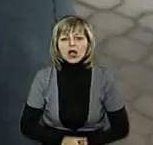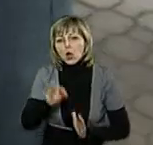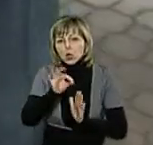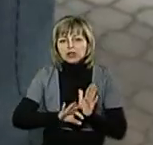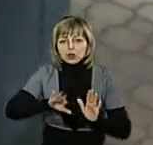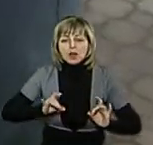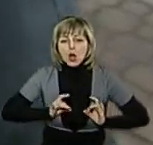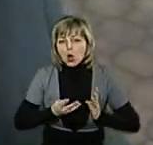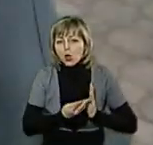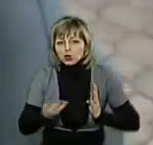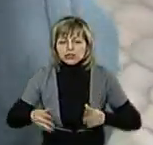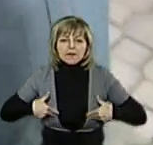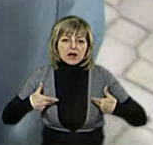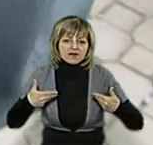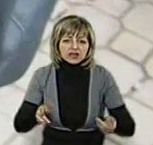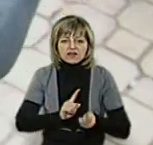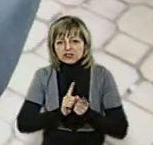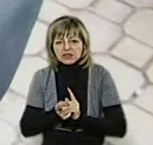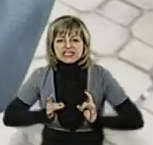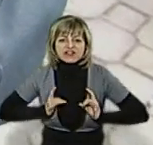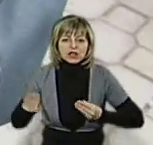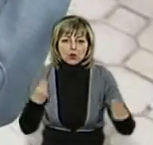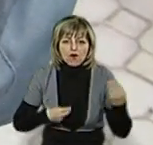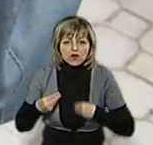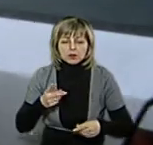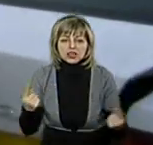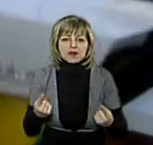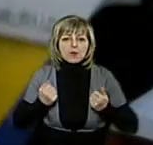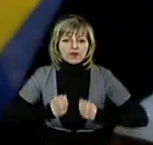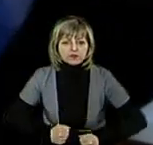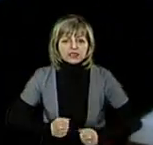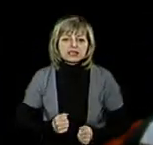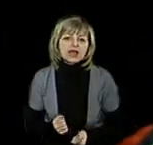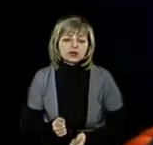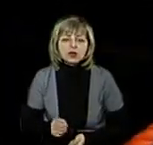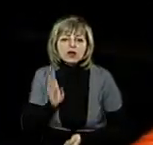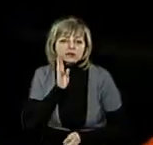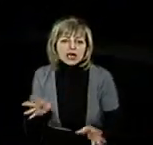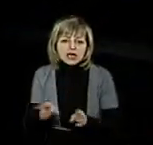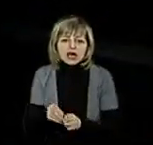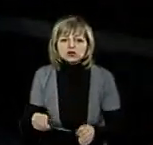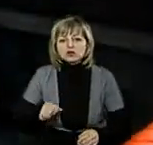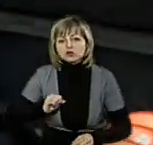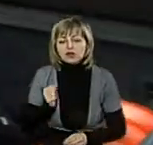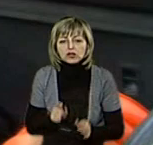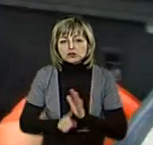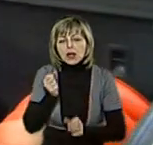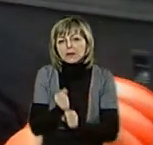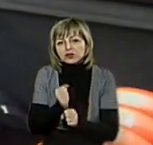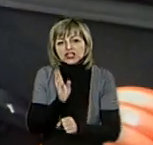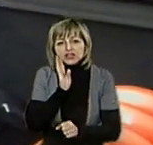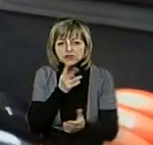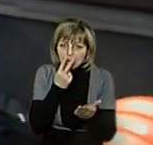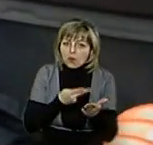Одразу після урочистостей та привітань, змінивши святкову форму на повсякденну, Аліна разом із напарником приступають до роботи.